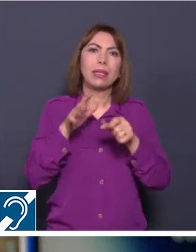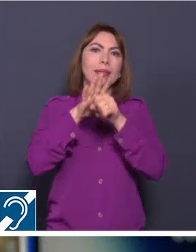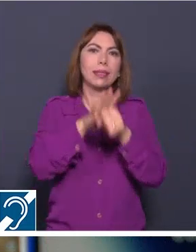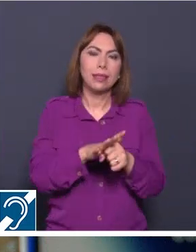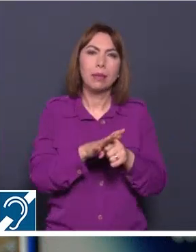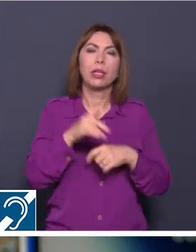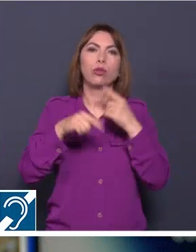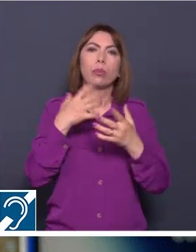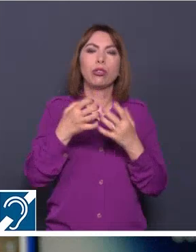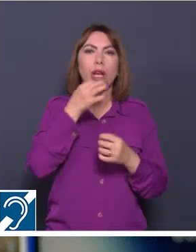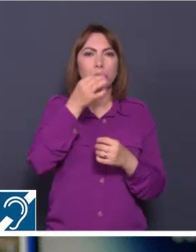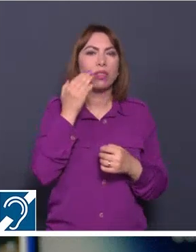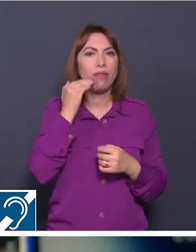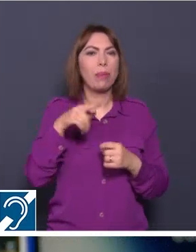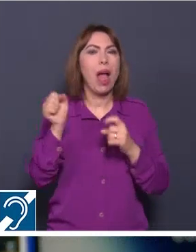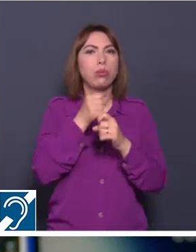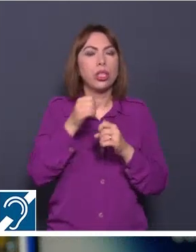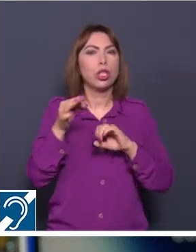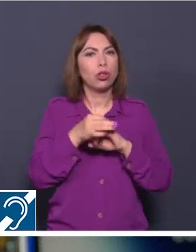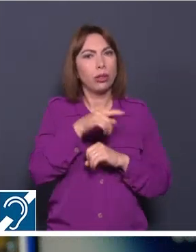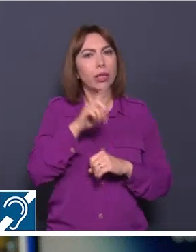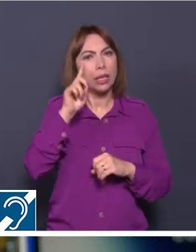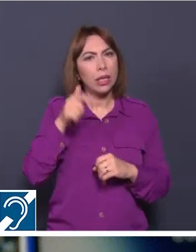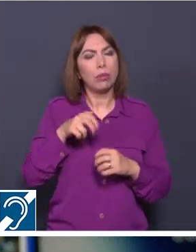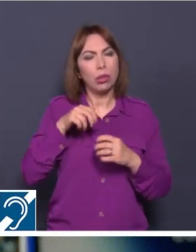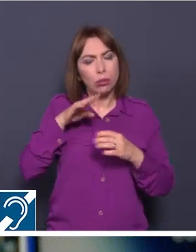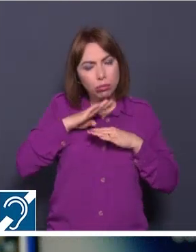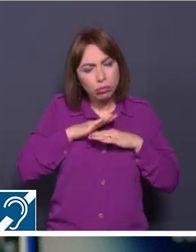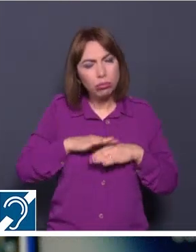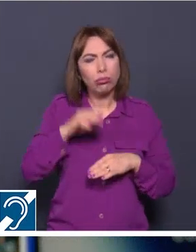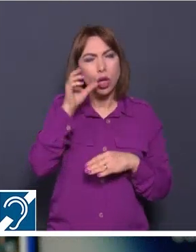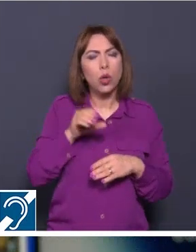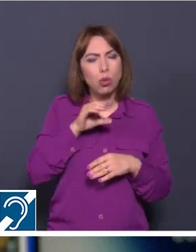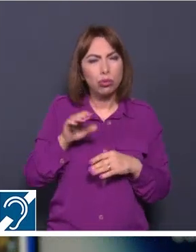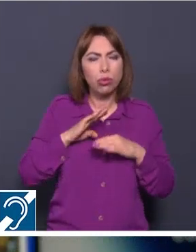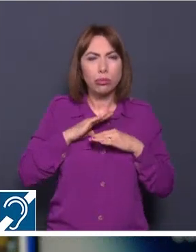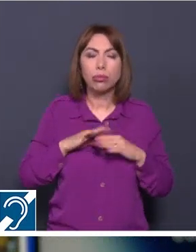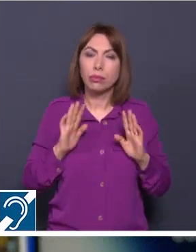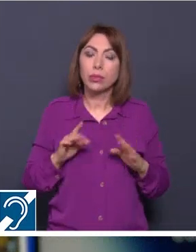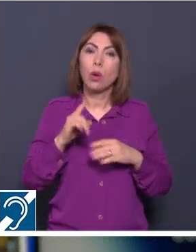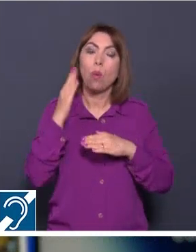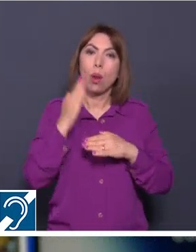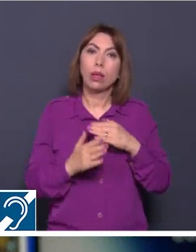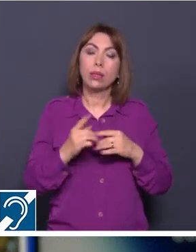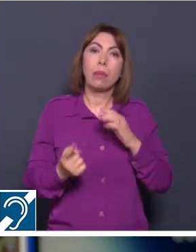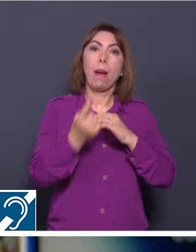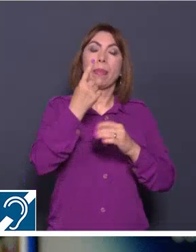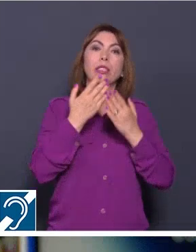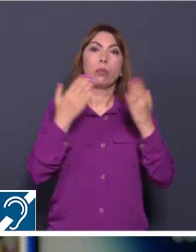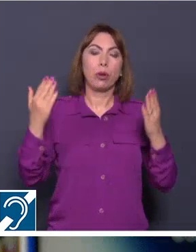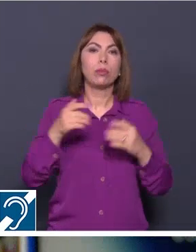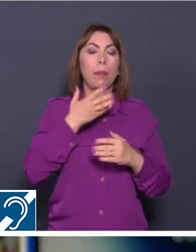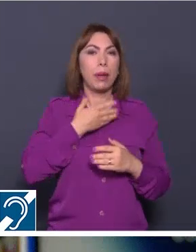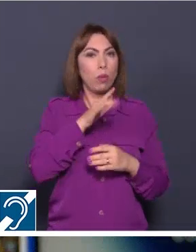discriminării, după ce a spus că femeile abuzate de soți trebuie să-și ducă crucea. La ultima apariție publică, clericul a